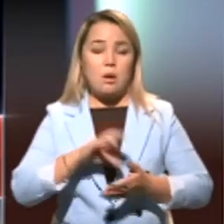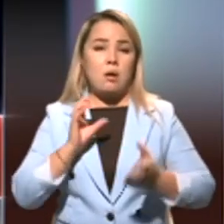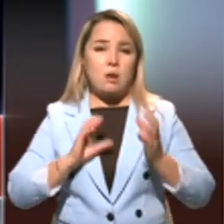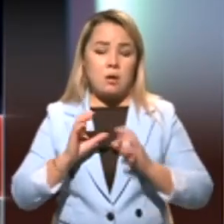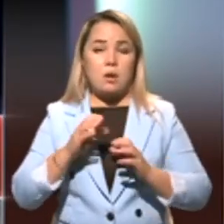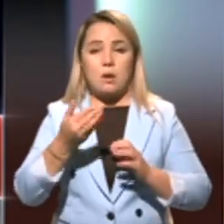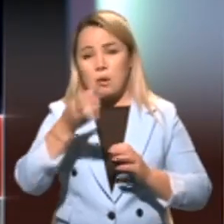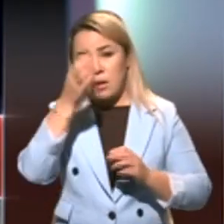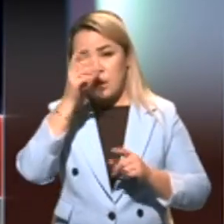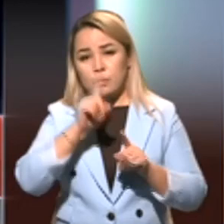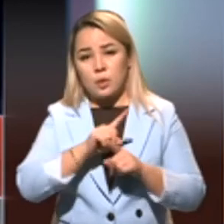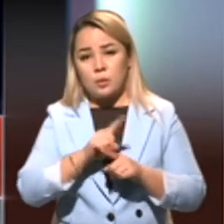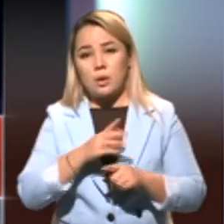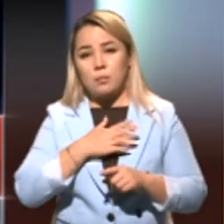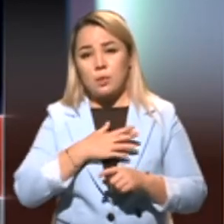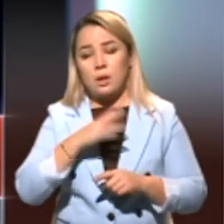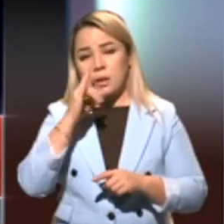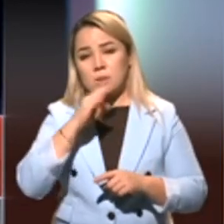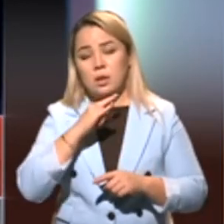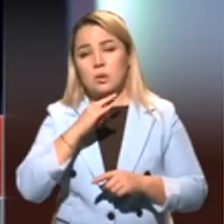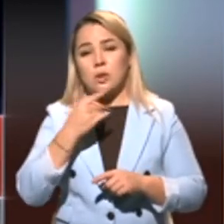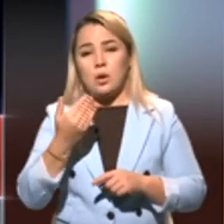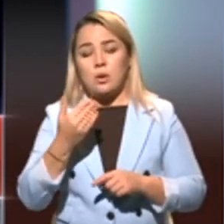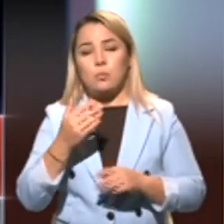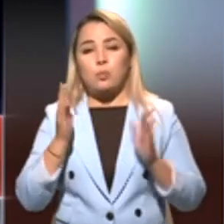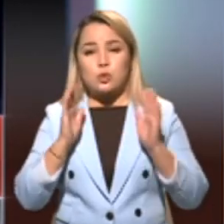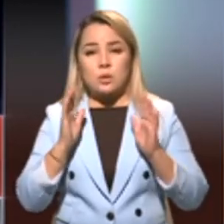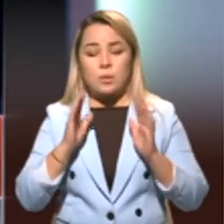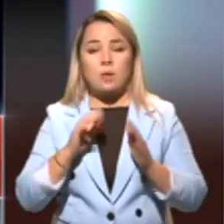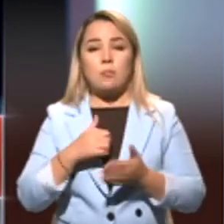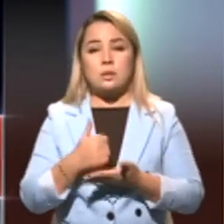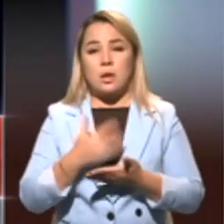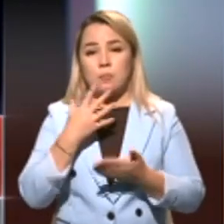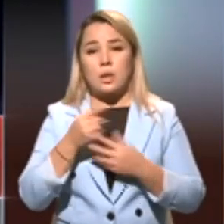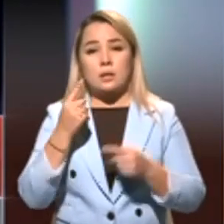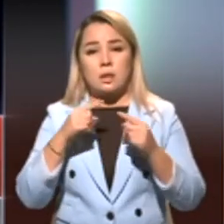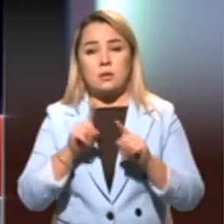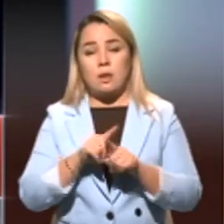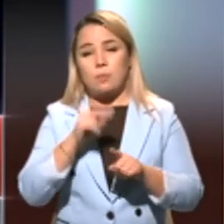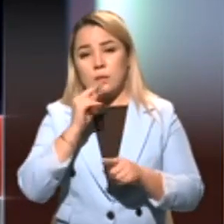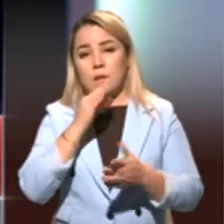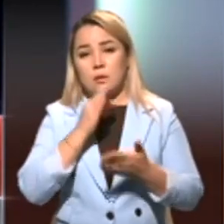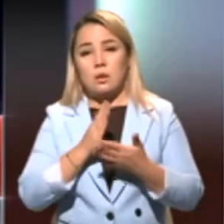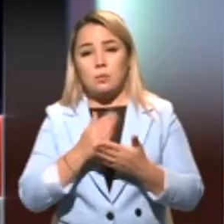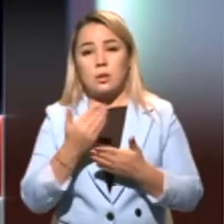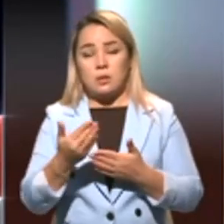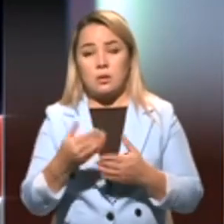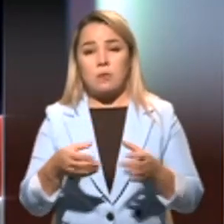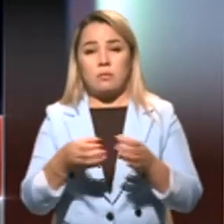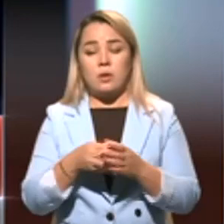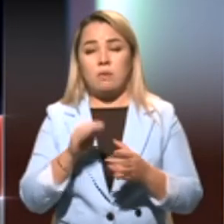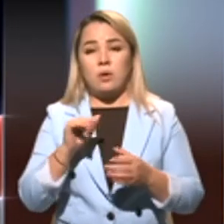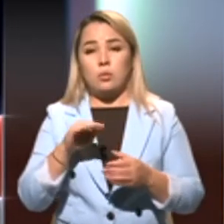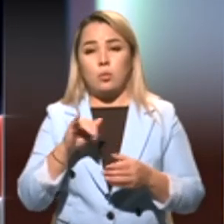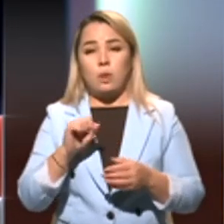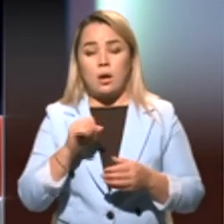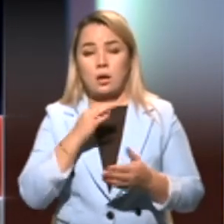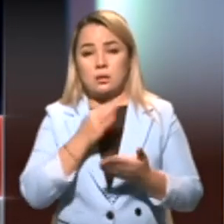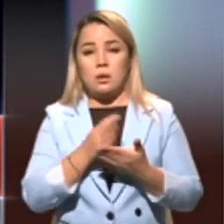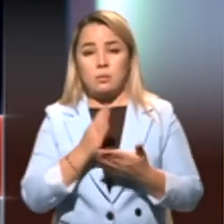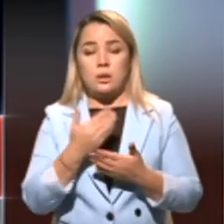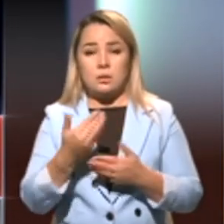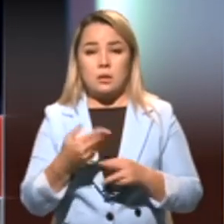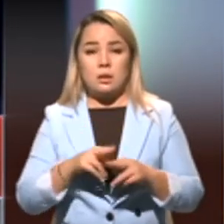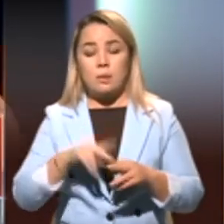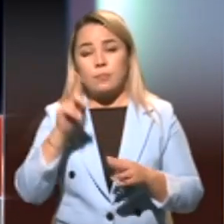ғалымдары, одан кейін біздің еліміздегі Қазақстан мұсылмандар діни басқармасы барлығы осы идеологияны айыптады. Былай айтқанда фатва берілді. Фатва